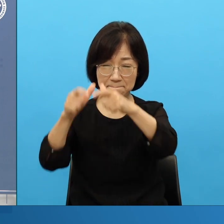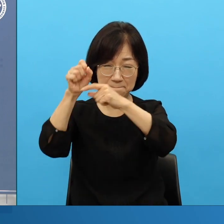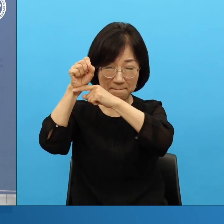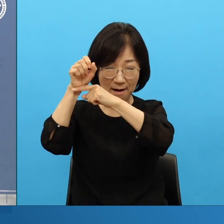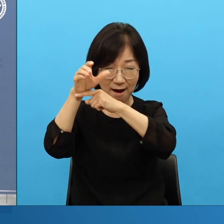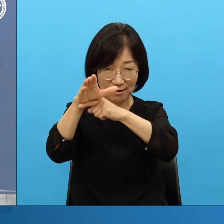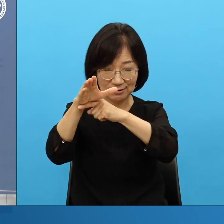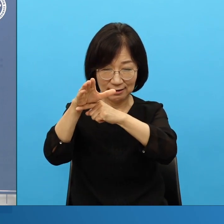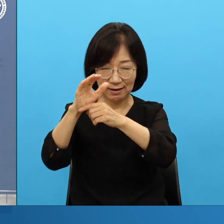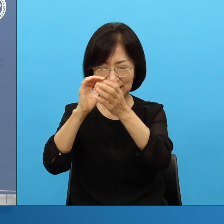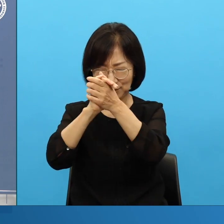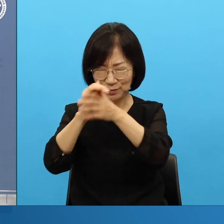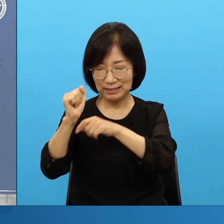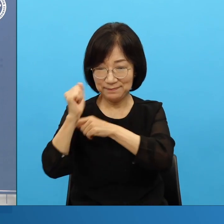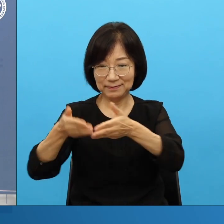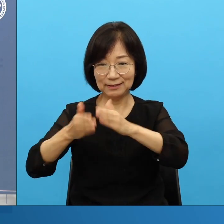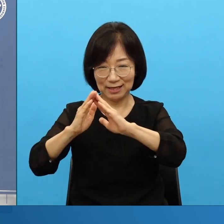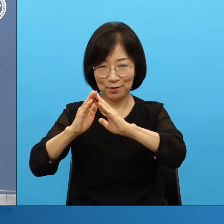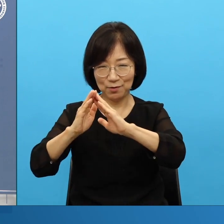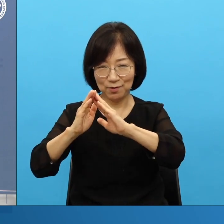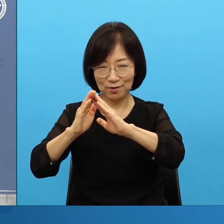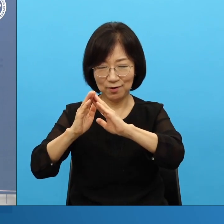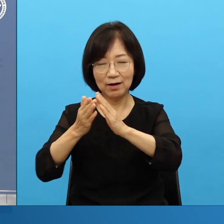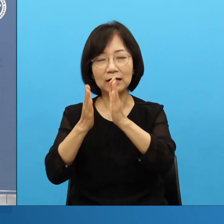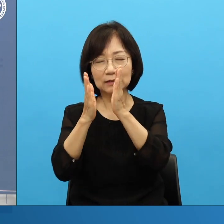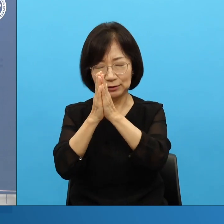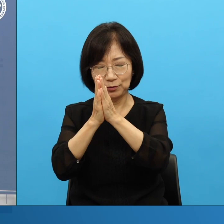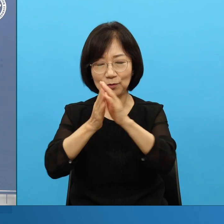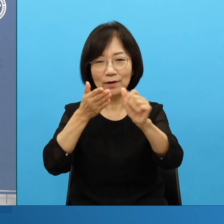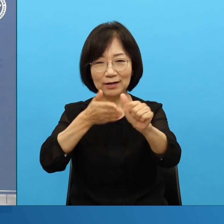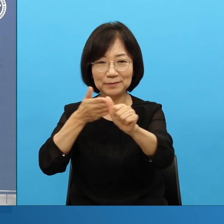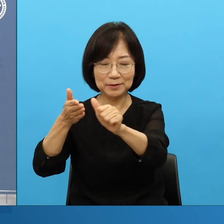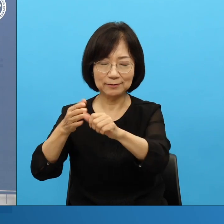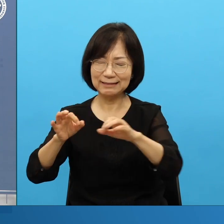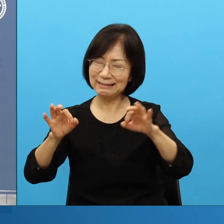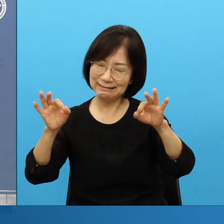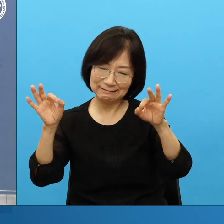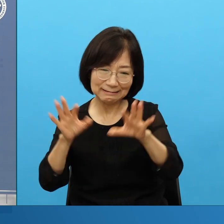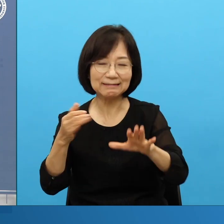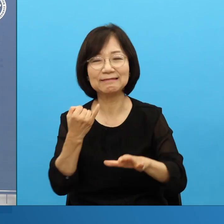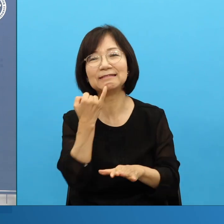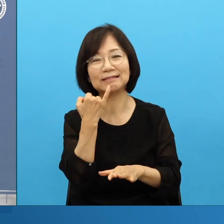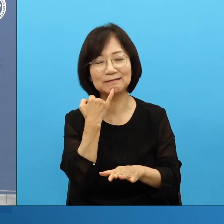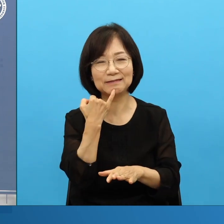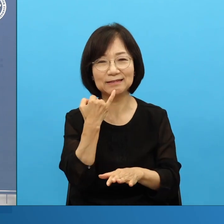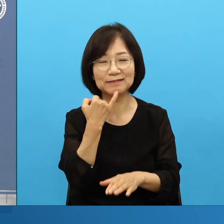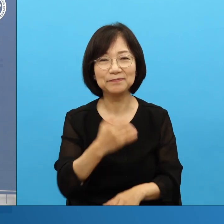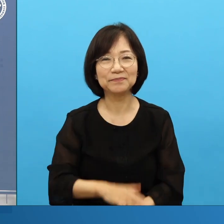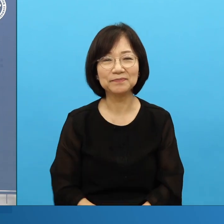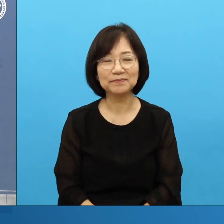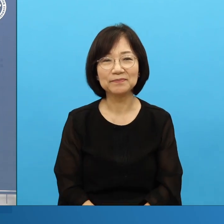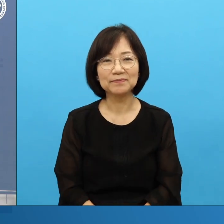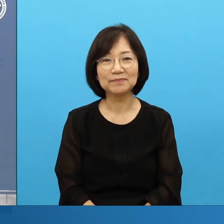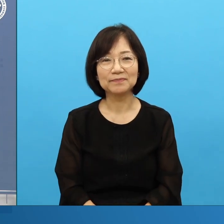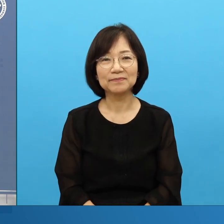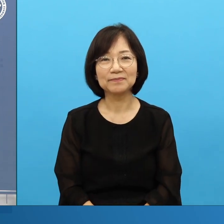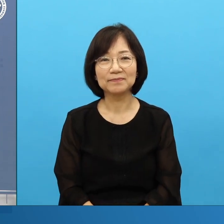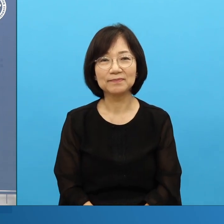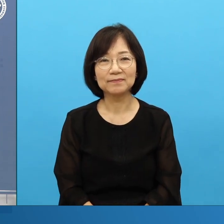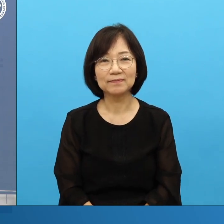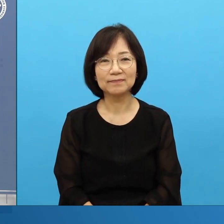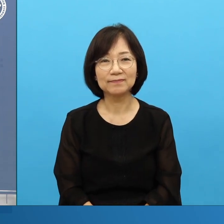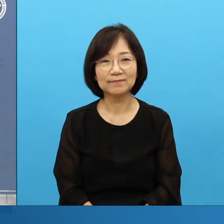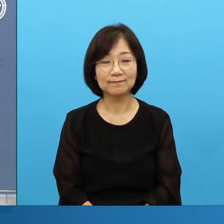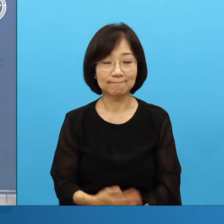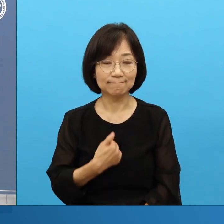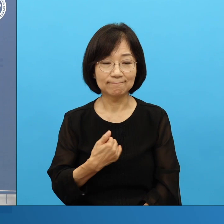In my personal experience, even if you pray this prayer, just a moment, works will take place. 제가 응답받은 바로는요. 하나님의 말씀이 이게